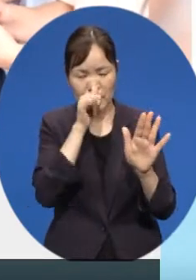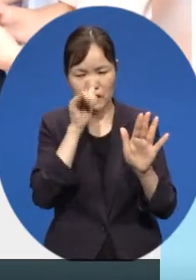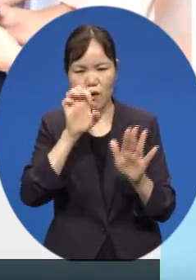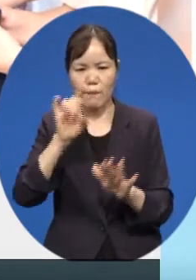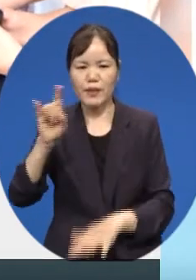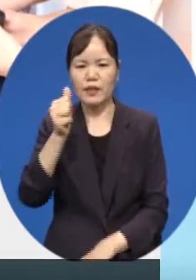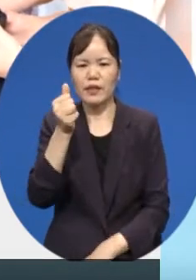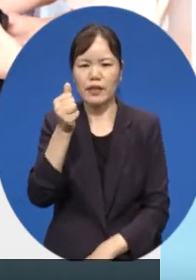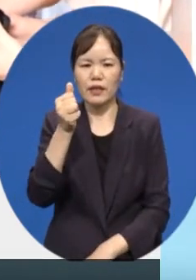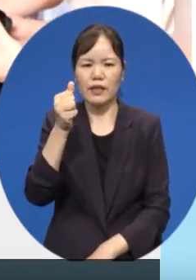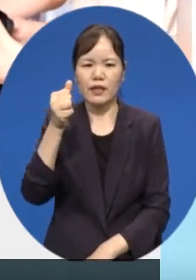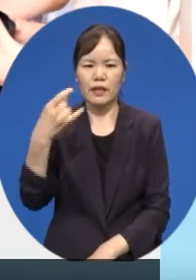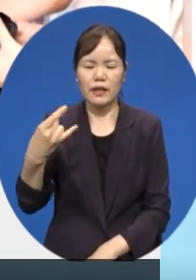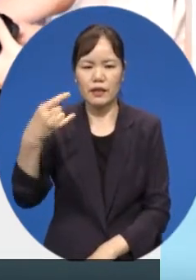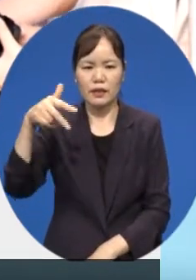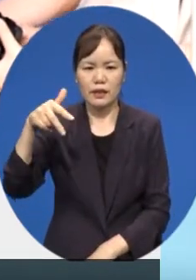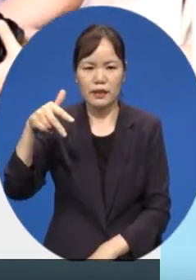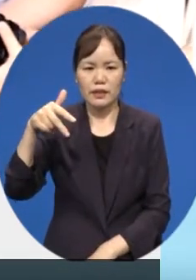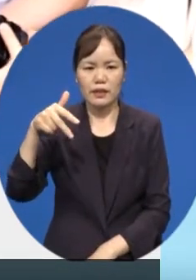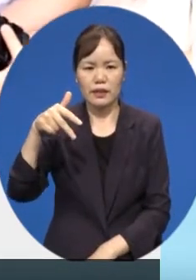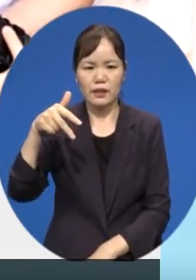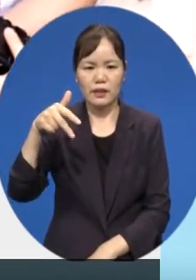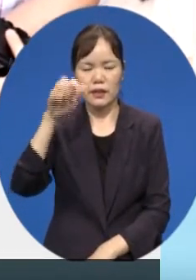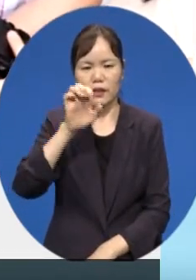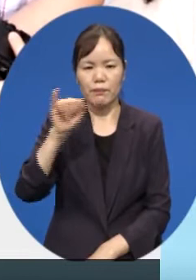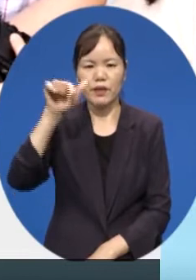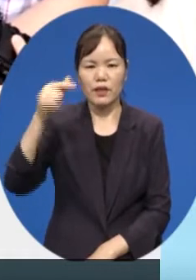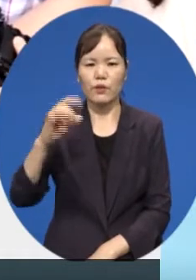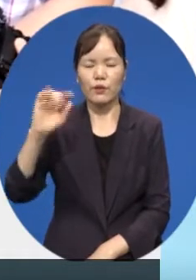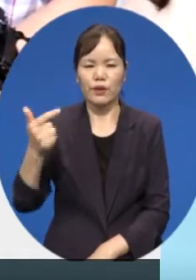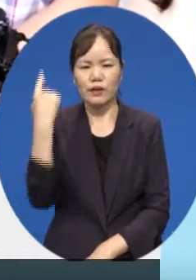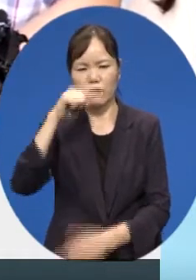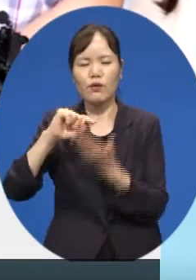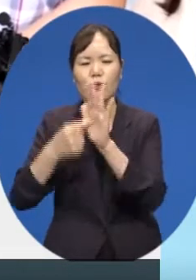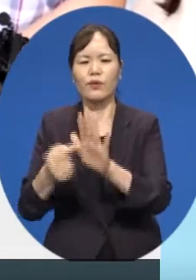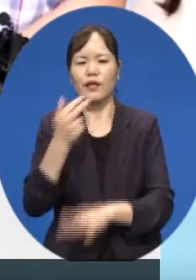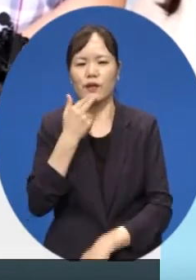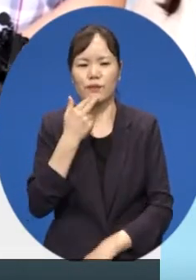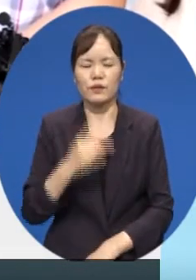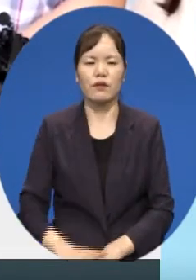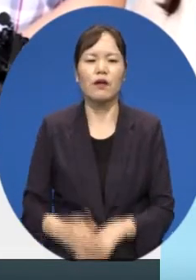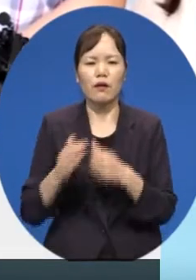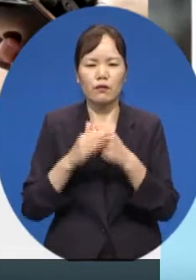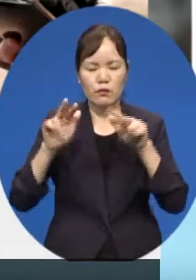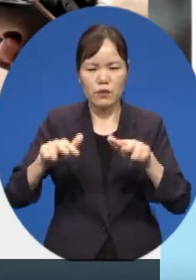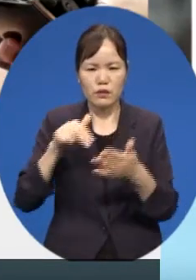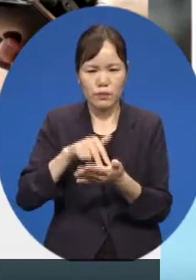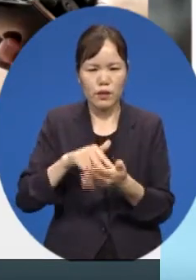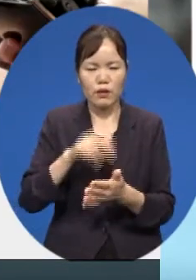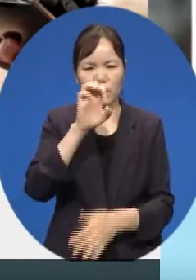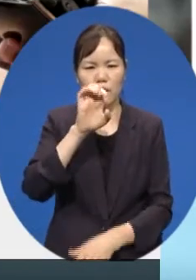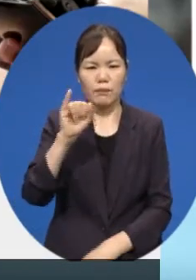건지는 그 법무부 나 아니면 검찰의 영역이나 경찰 영역에 맡겨져 있지만 적어도 피의자나 아니기 때문에 피해자 단계에서